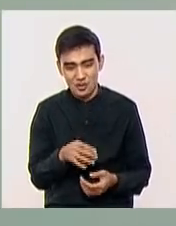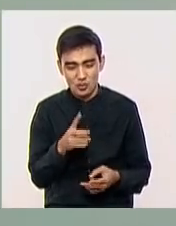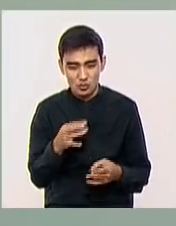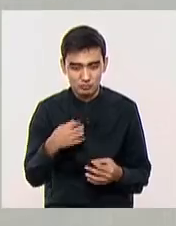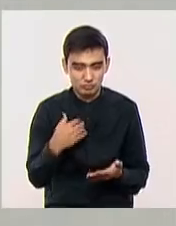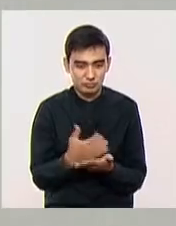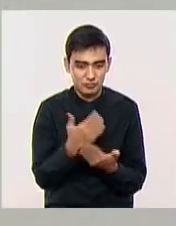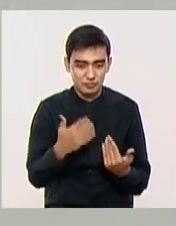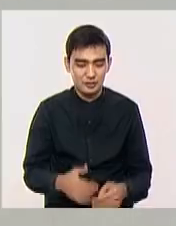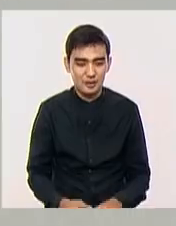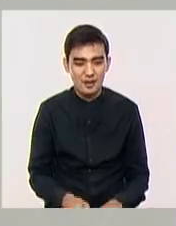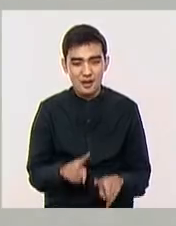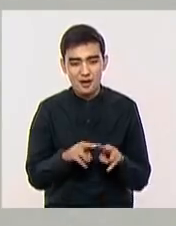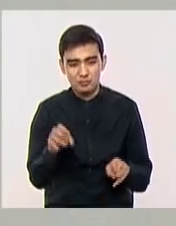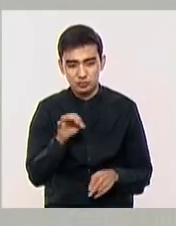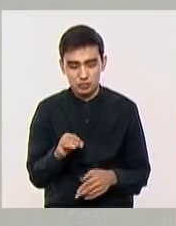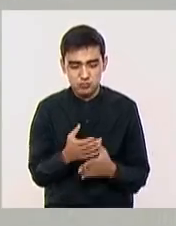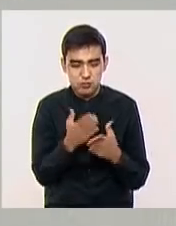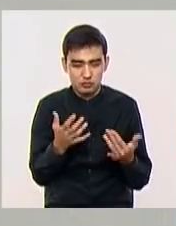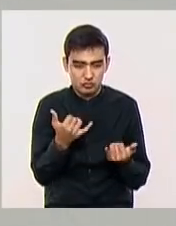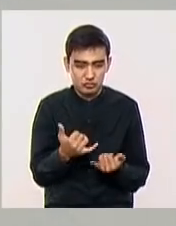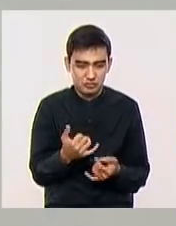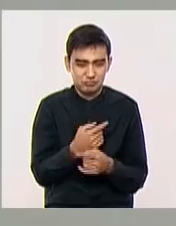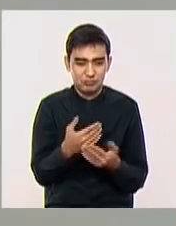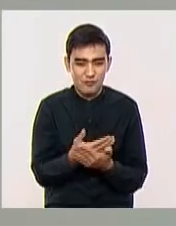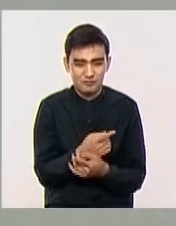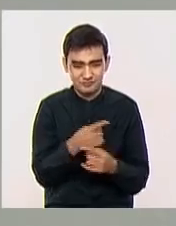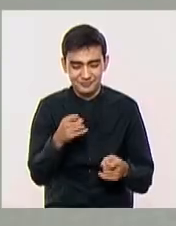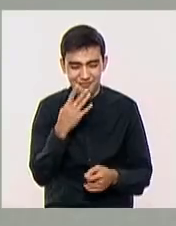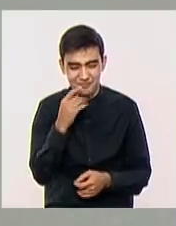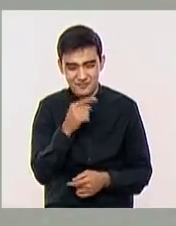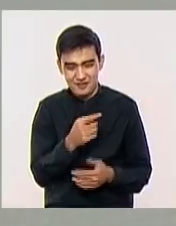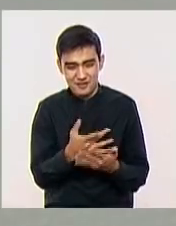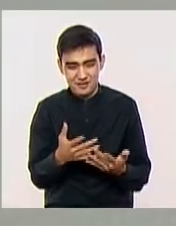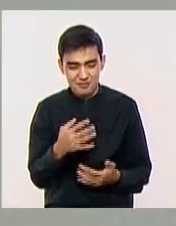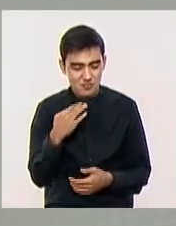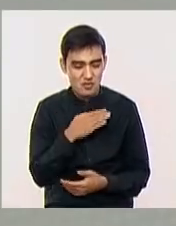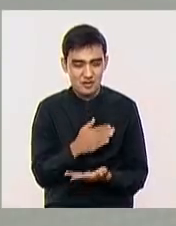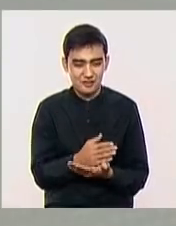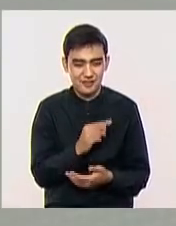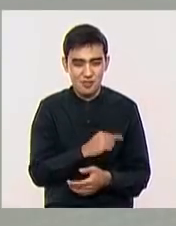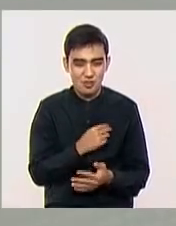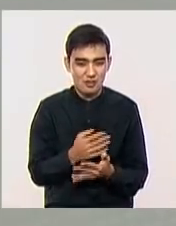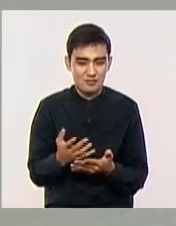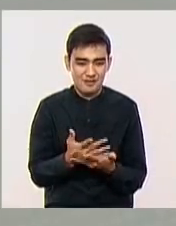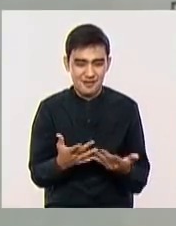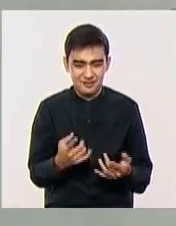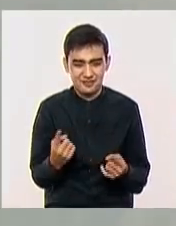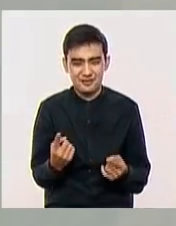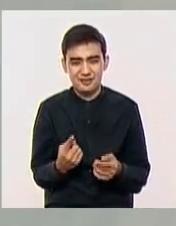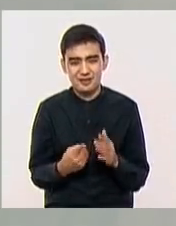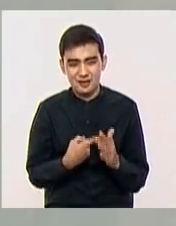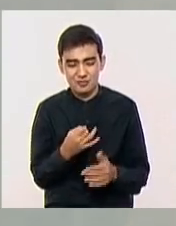итоге получилось. Таких историй с каждым годом все больше. Объявлений о работе за границей в Казнете хоть отбавляй. Вакансии предлагают самые разные.